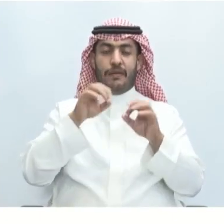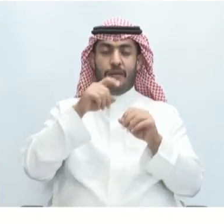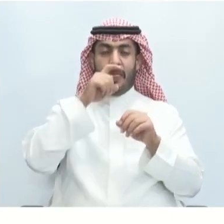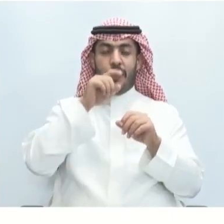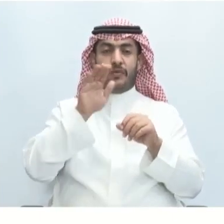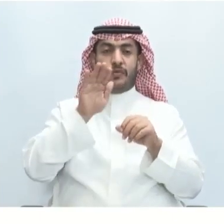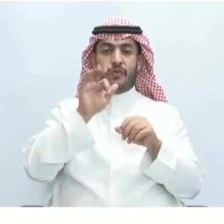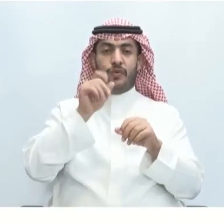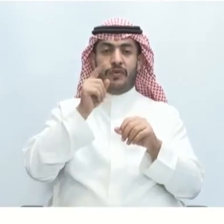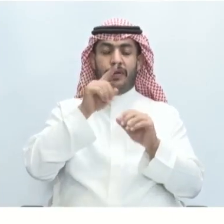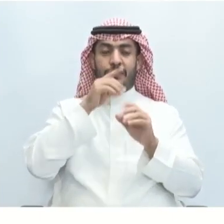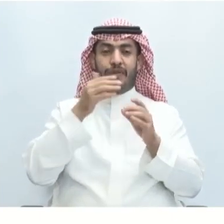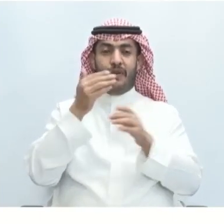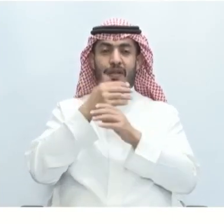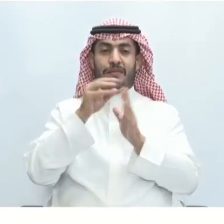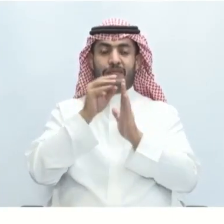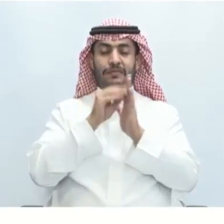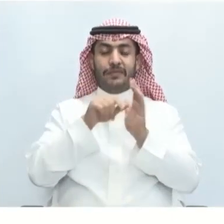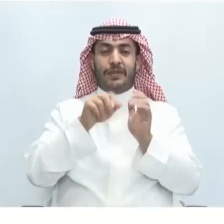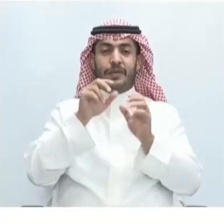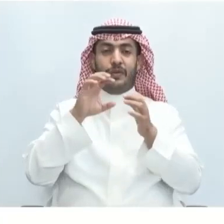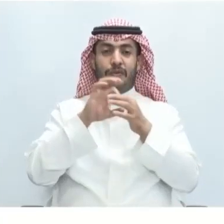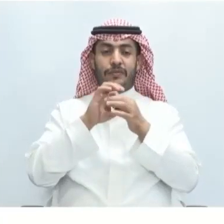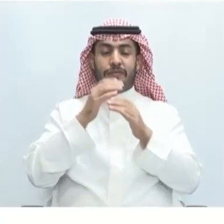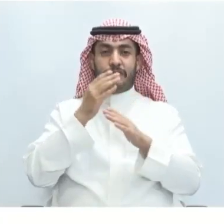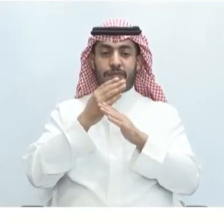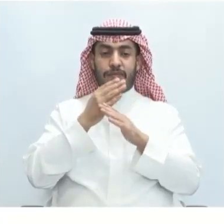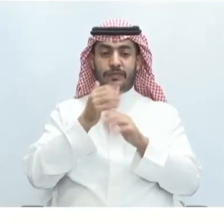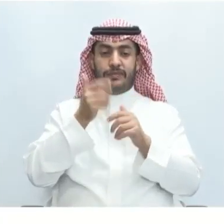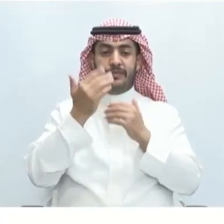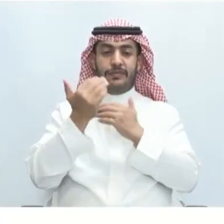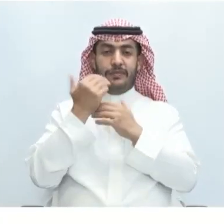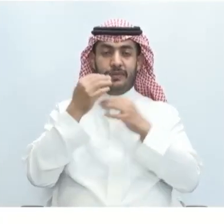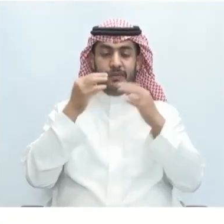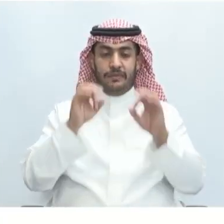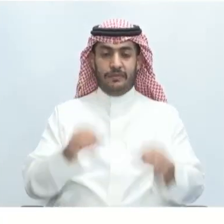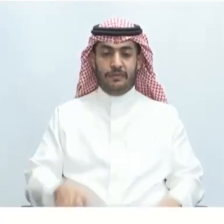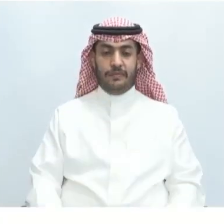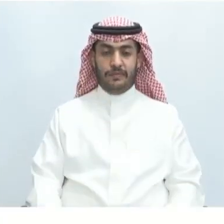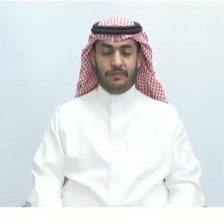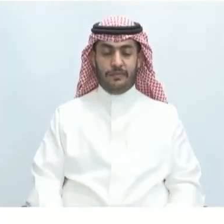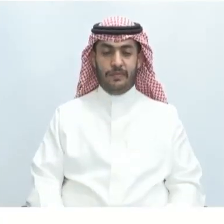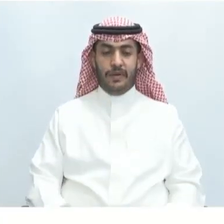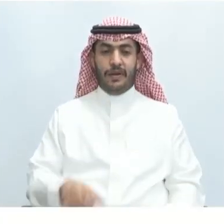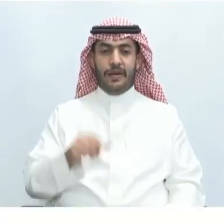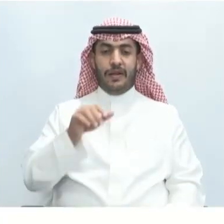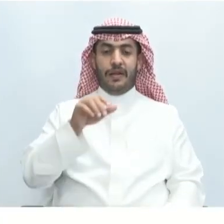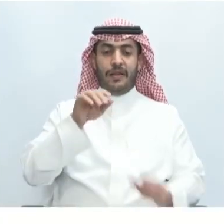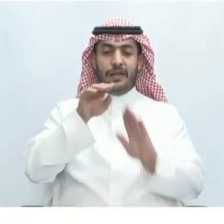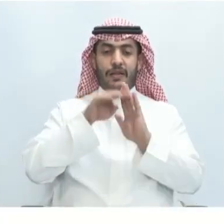في اداه سولفر ان ندخل هذه القيود من حيث كما تعلمنا من هذا الشكل فمثلا تذهب الى